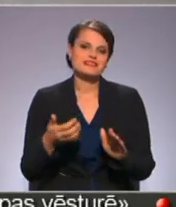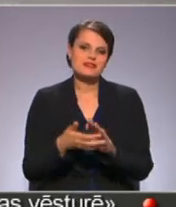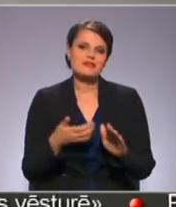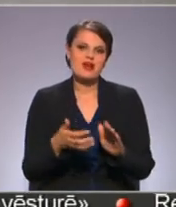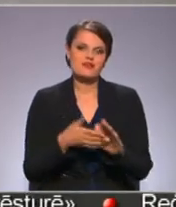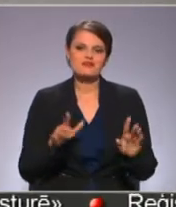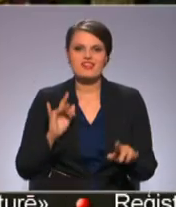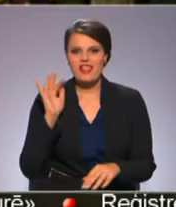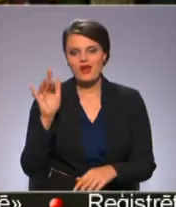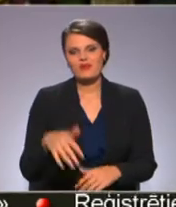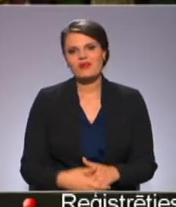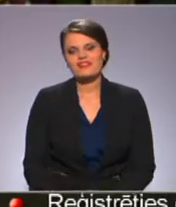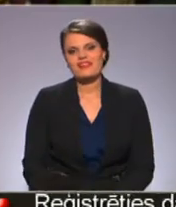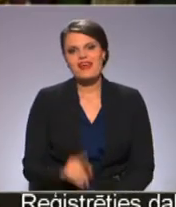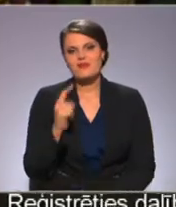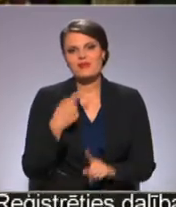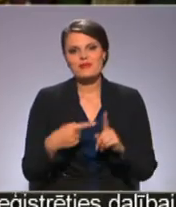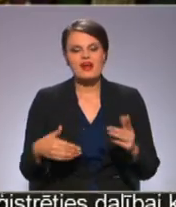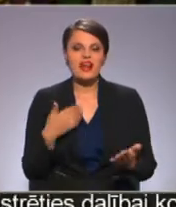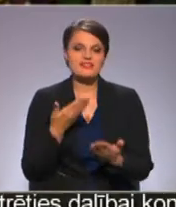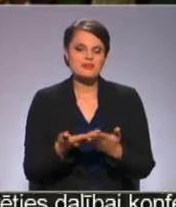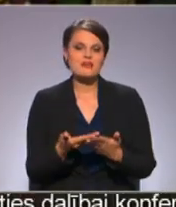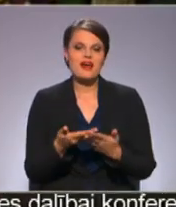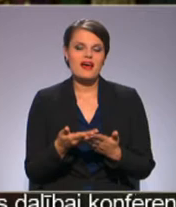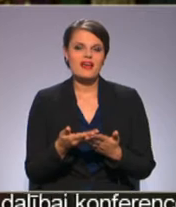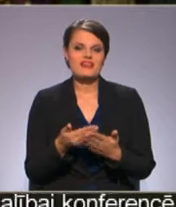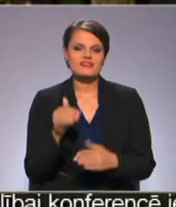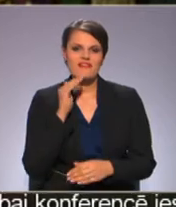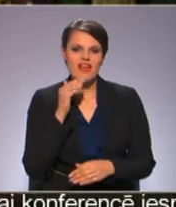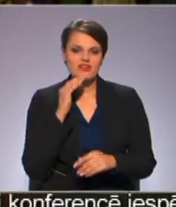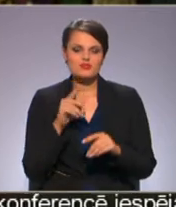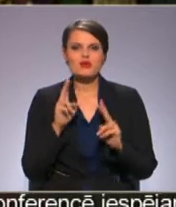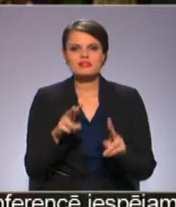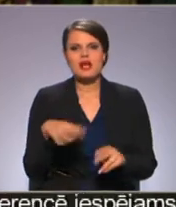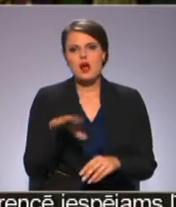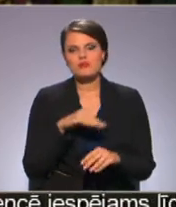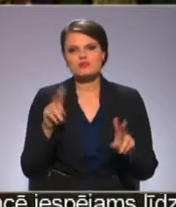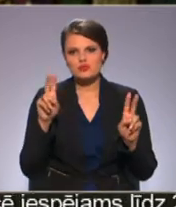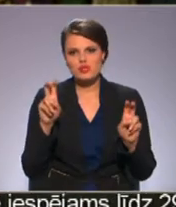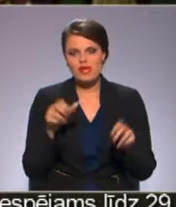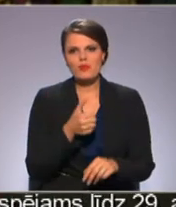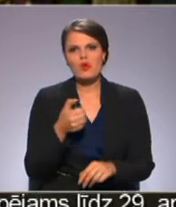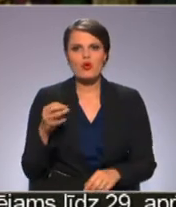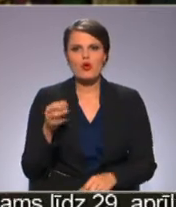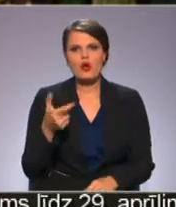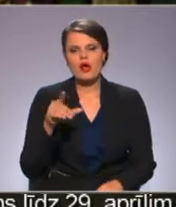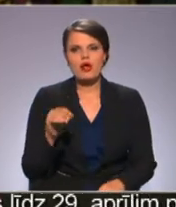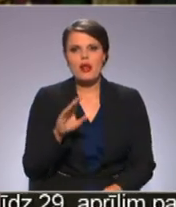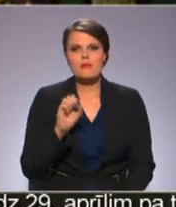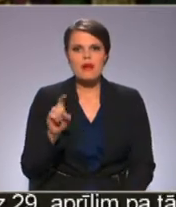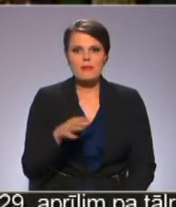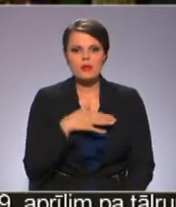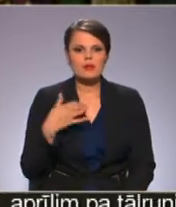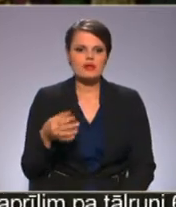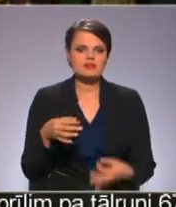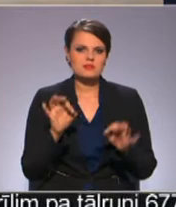izmantošanā nākotnē. Pirmo reizi parādījās Facebooks mums kā tēma, Google Map kā tēma, ļoti